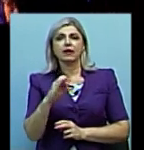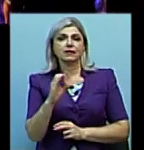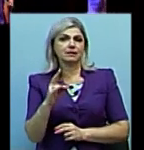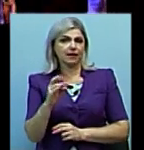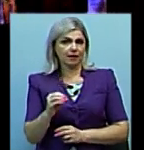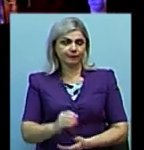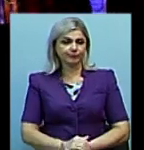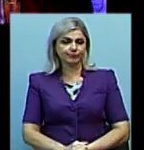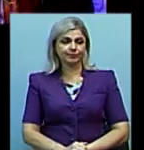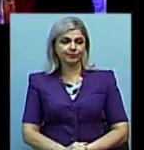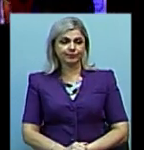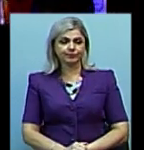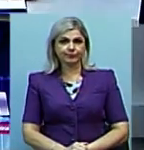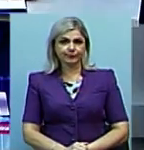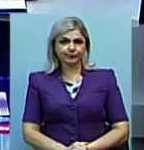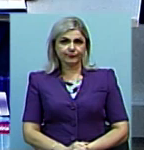телевізійні новини Миколаївщини.